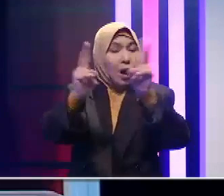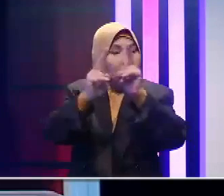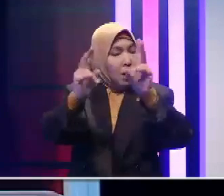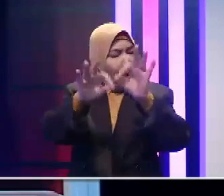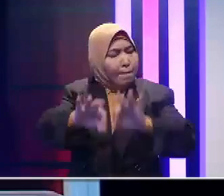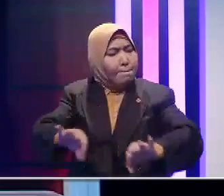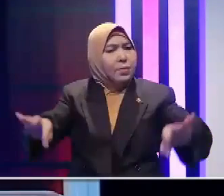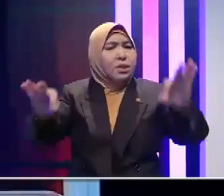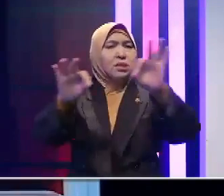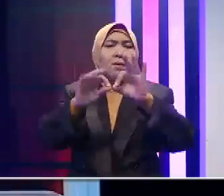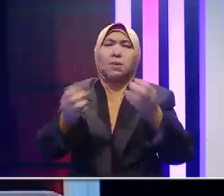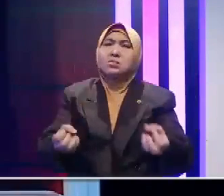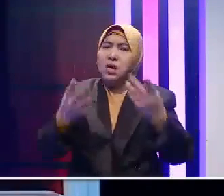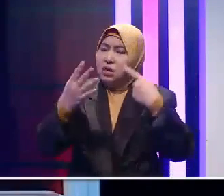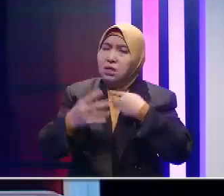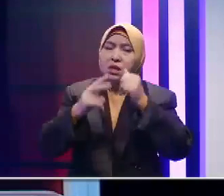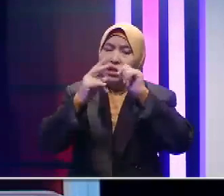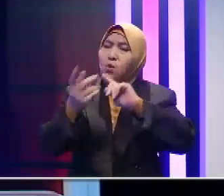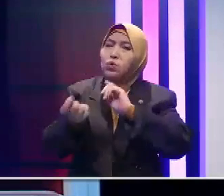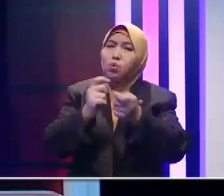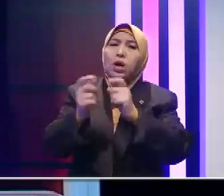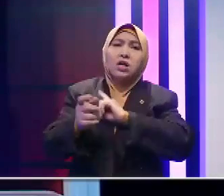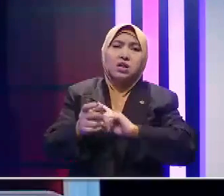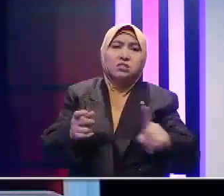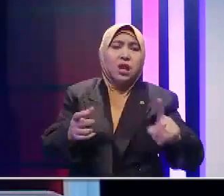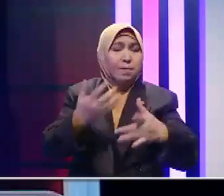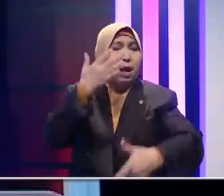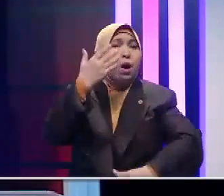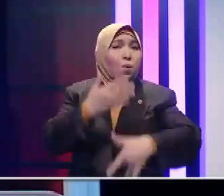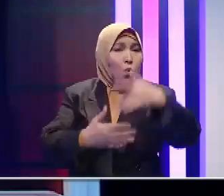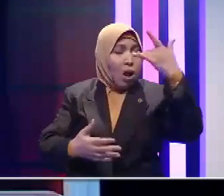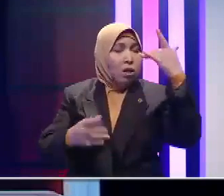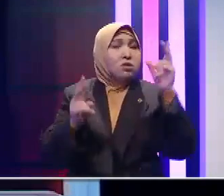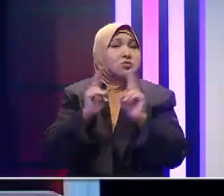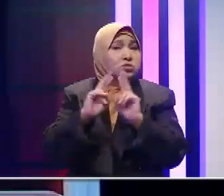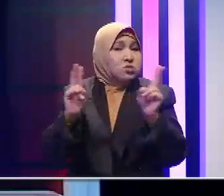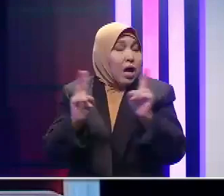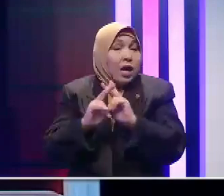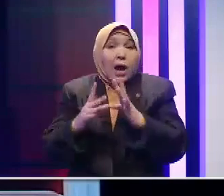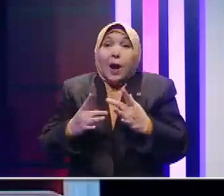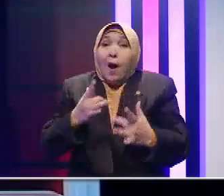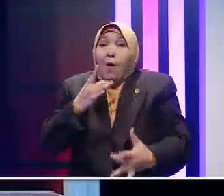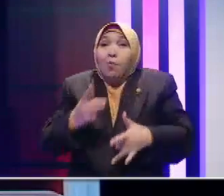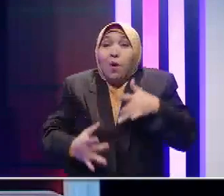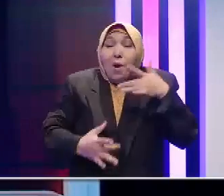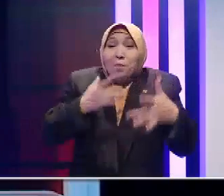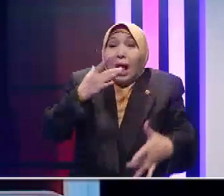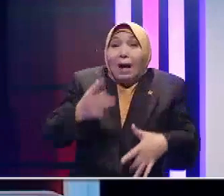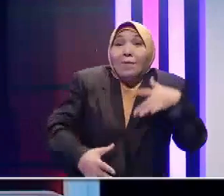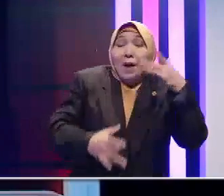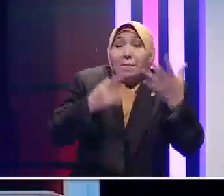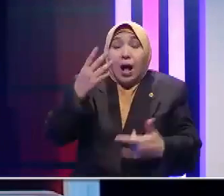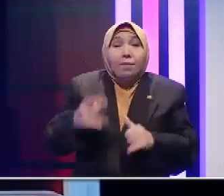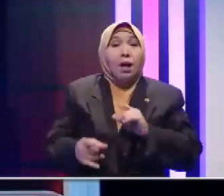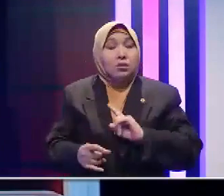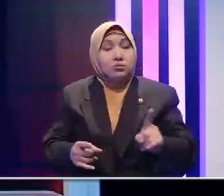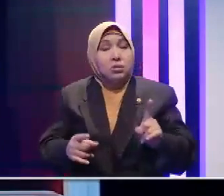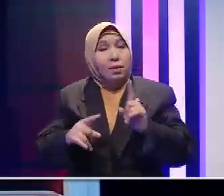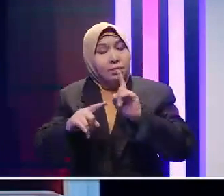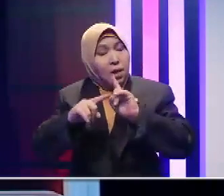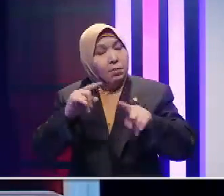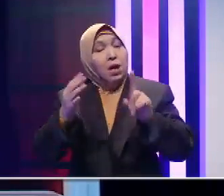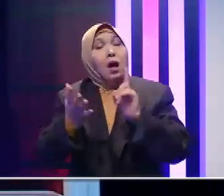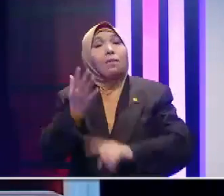penting. Ramai kita tengok yang memeluk agama Islam, awal-awalnya sangat sangat teruja mencari Islam, kemudian apa yang